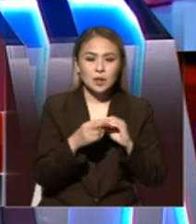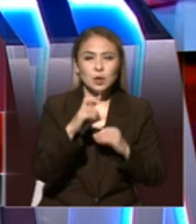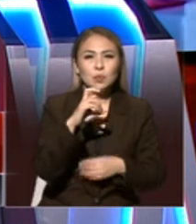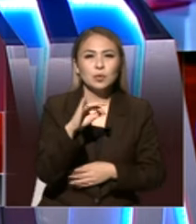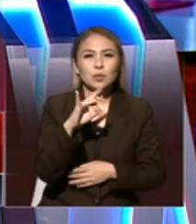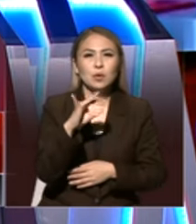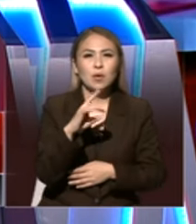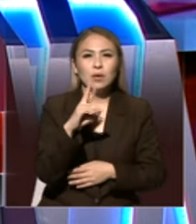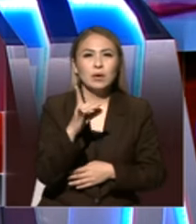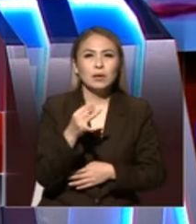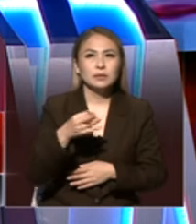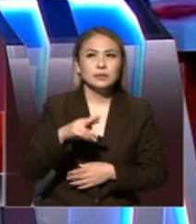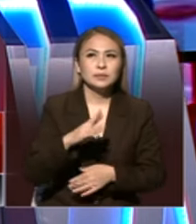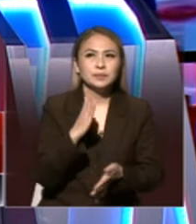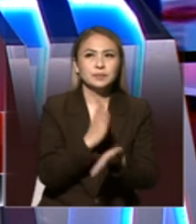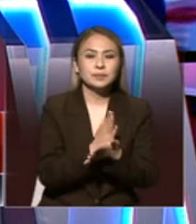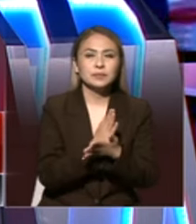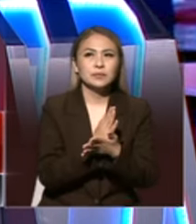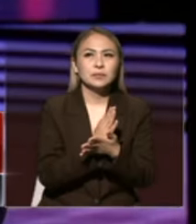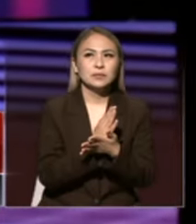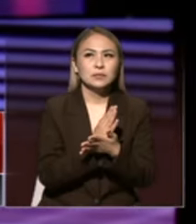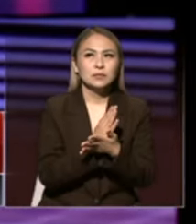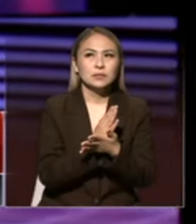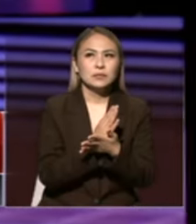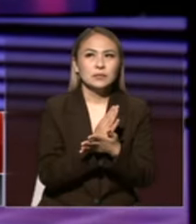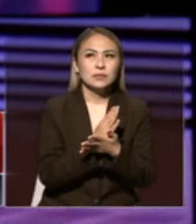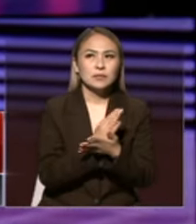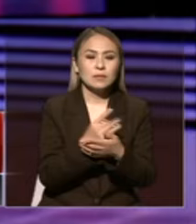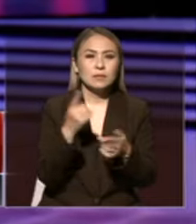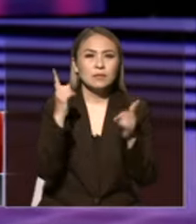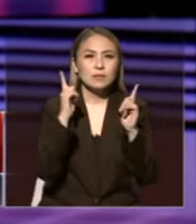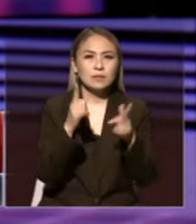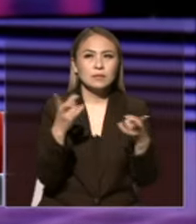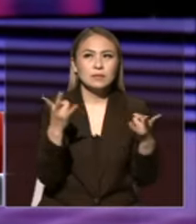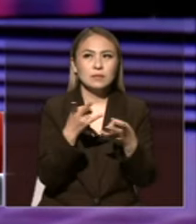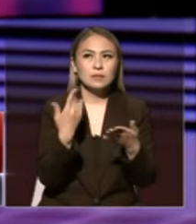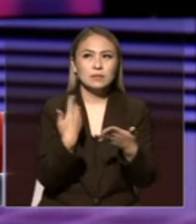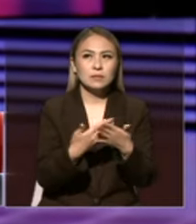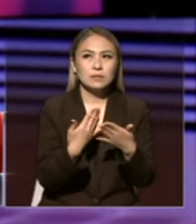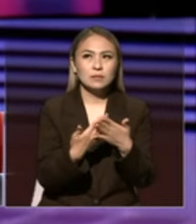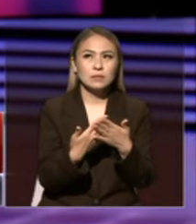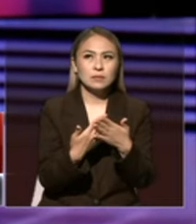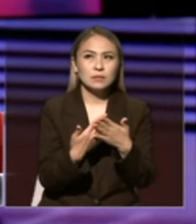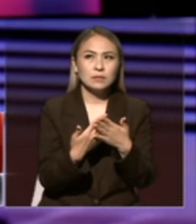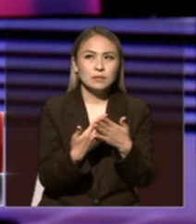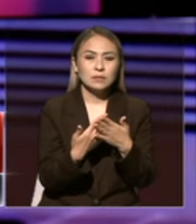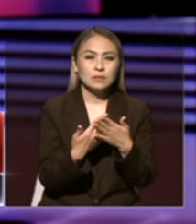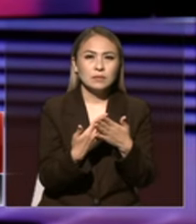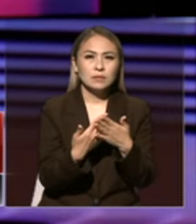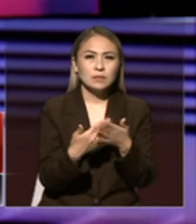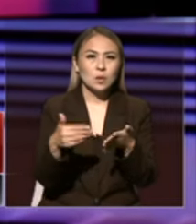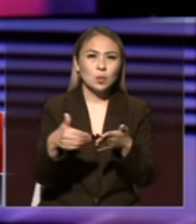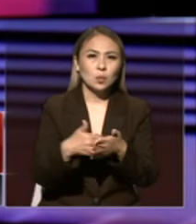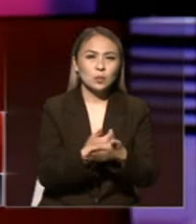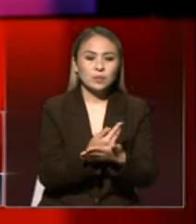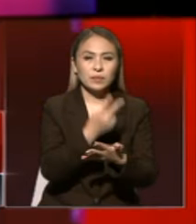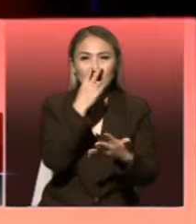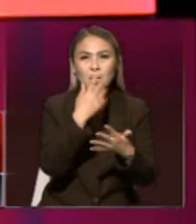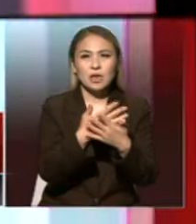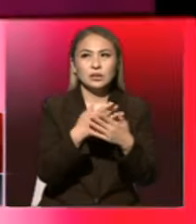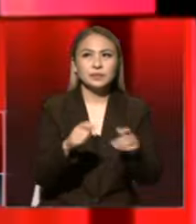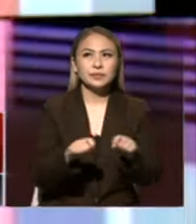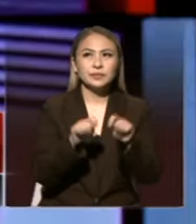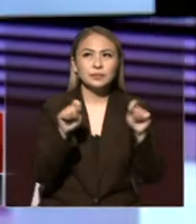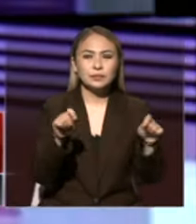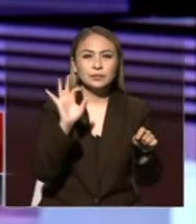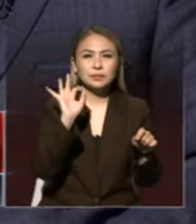ғой. Енді ол бар, ол бар мәселен. Оны мойындау керек. Иә, мойындау керек. Енді жаңағыдай ашықтық деген әңгіме